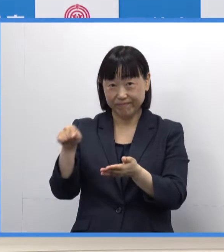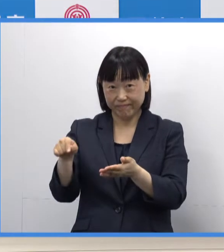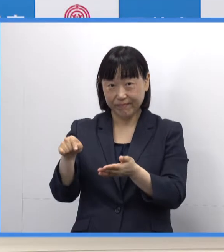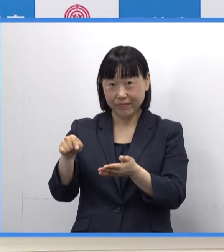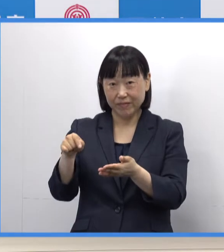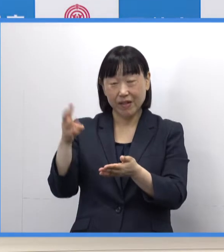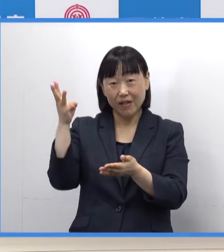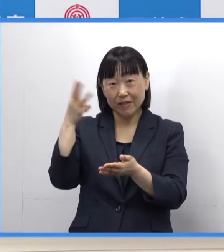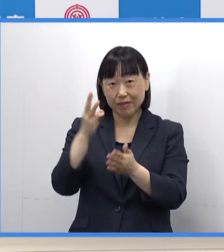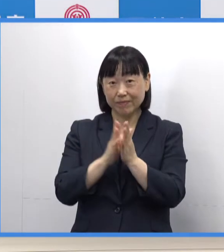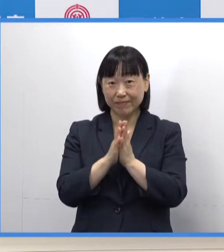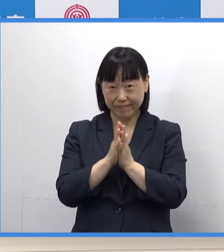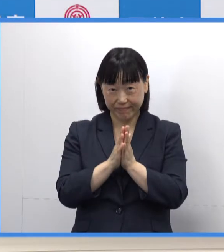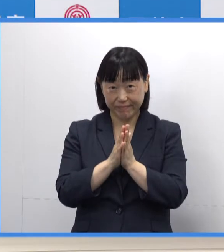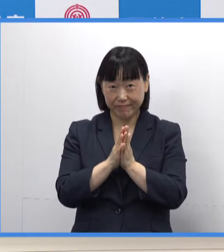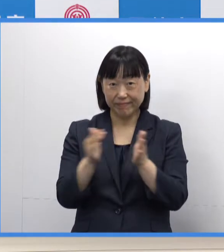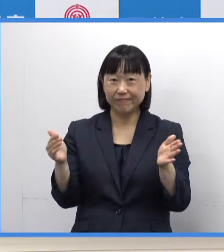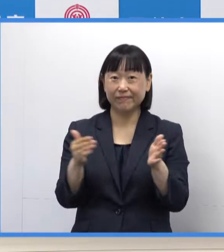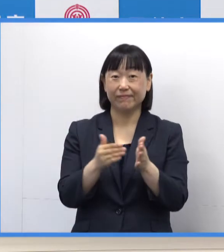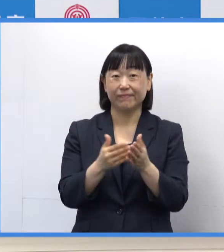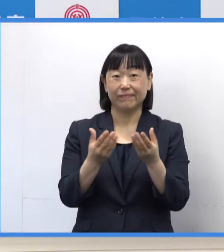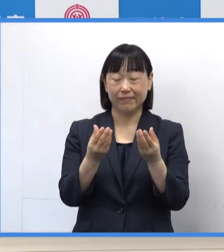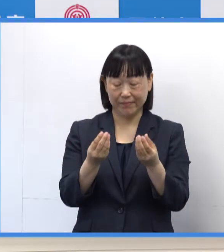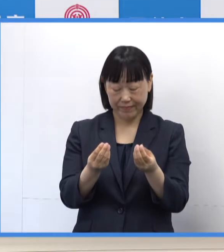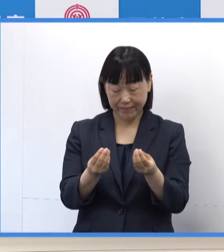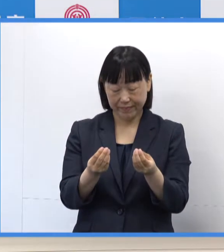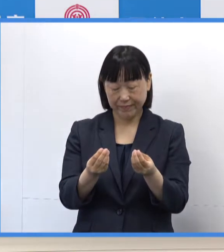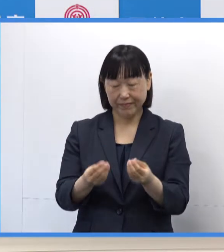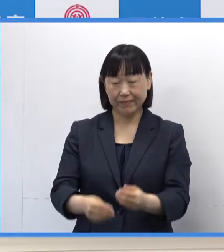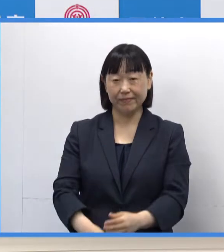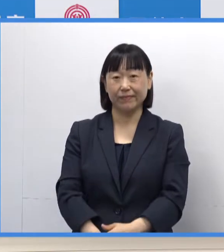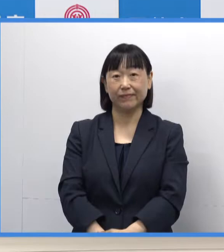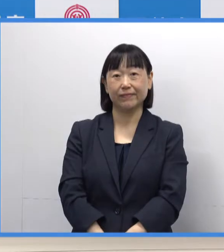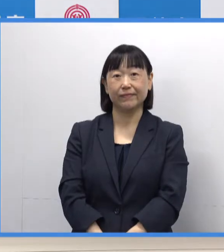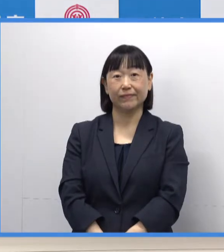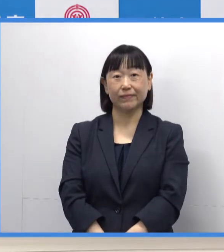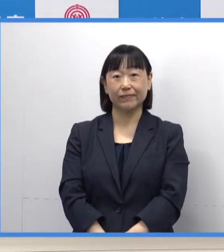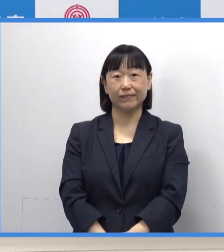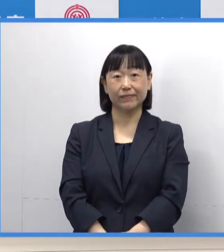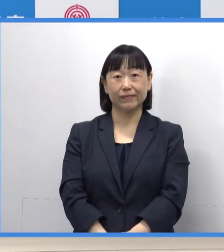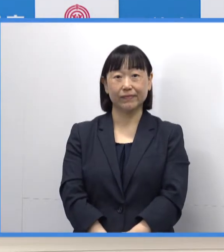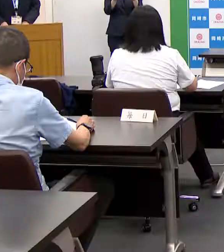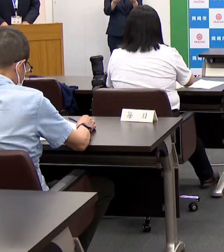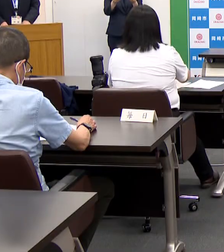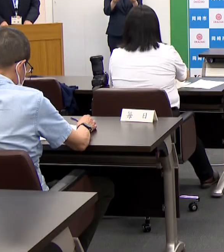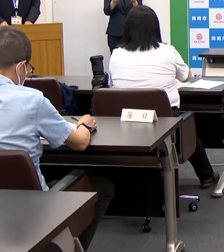てのヒントにしてください。この件に関しては私からは以上でございます。